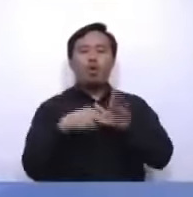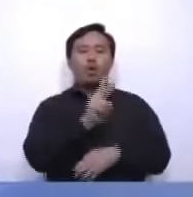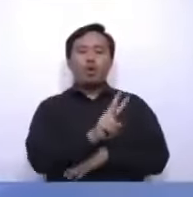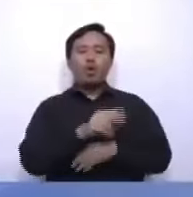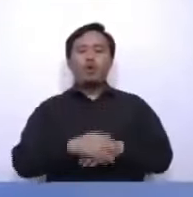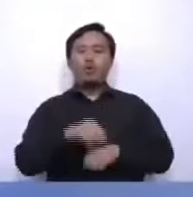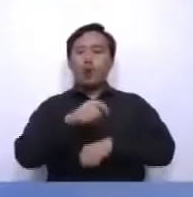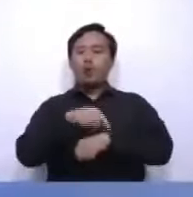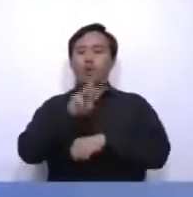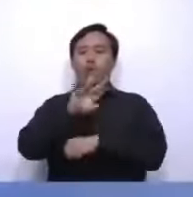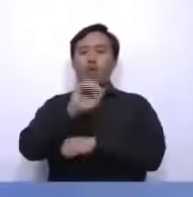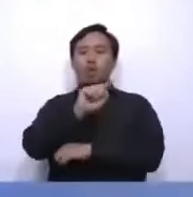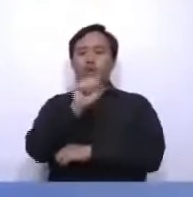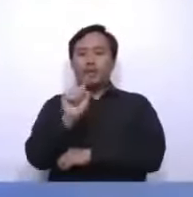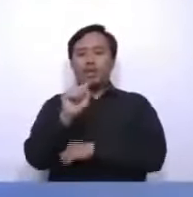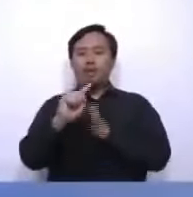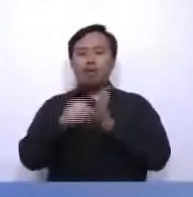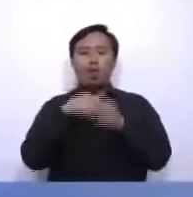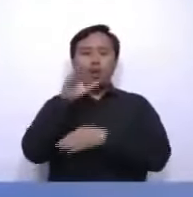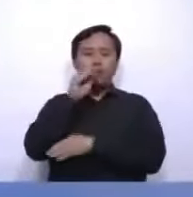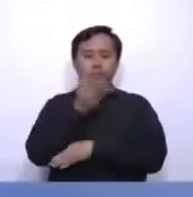detik dimulai saat berbicara.